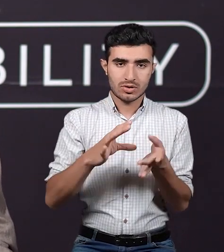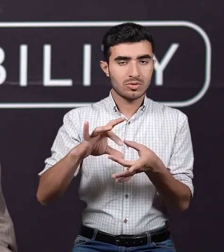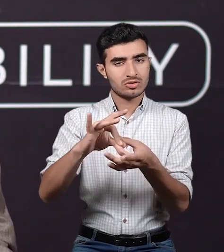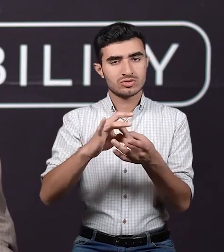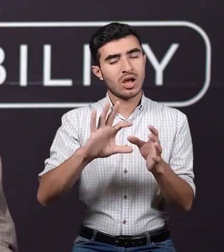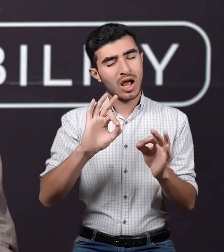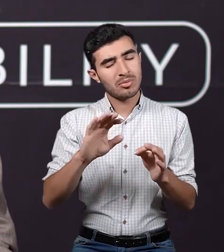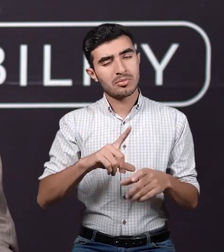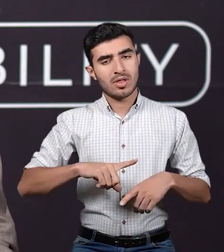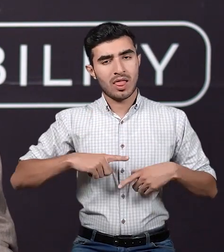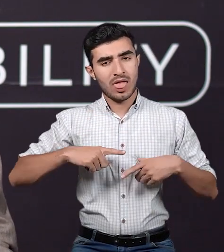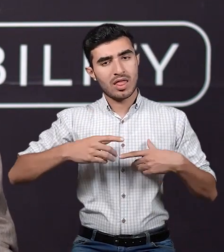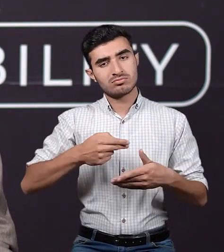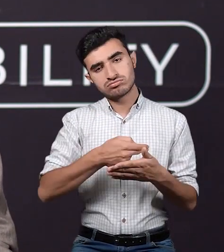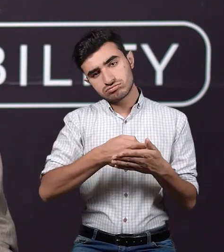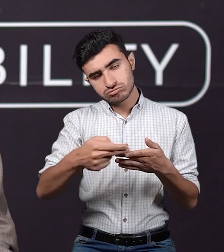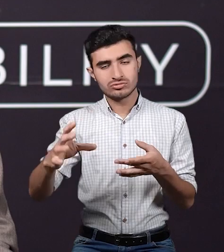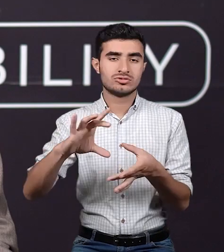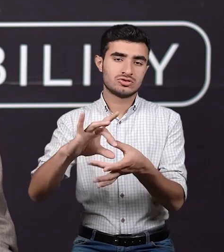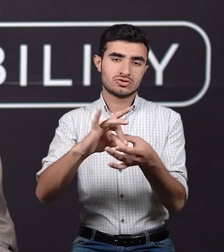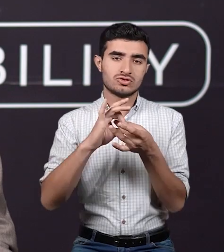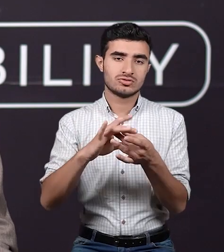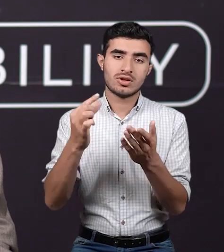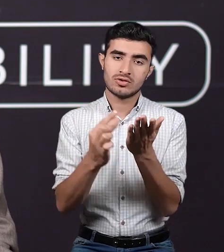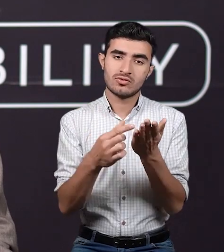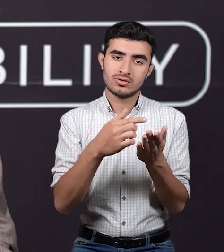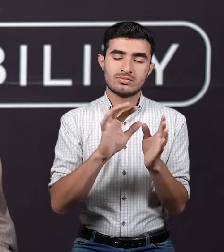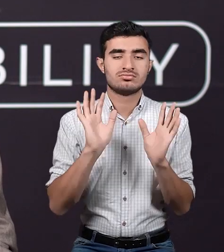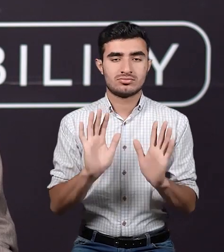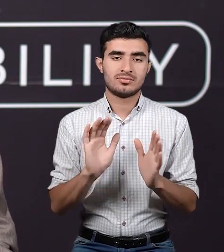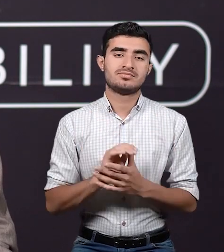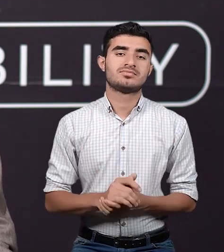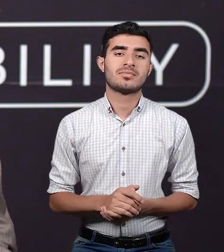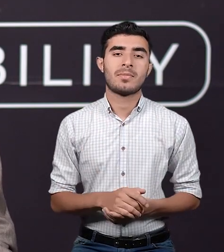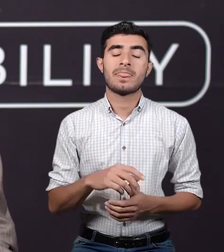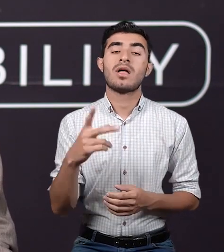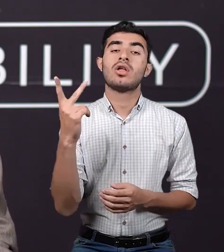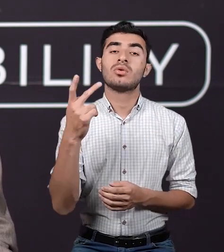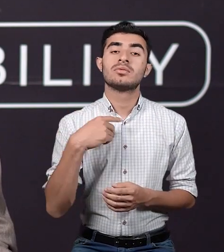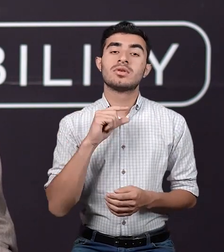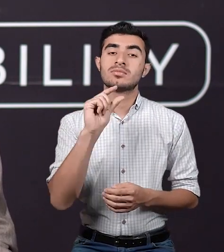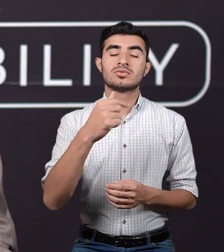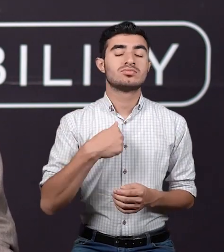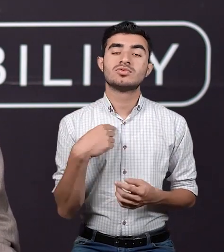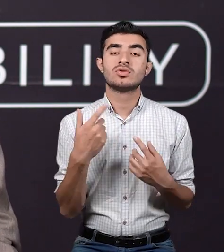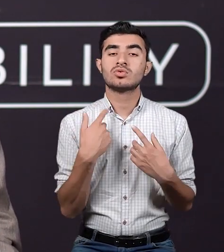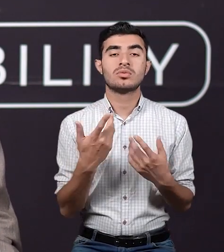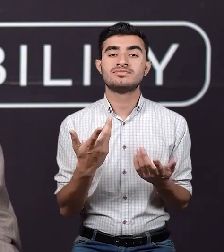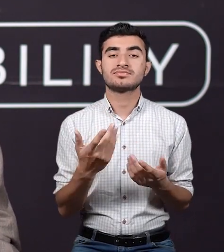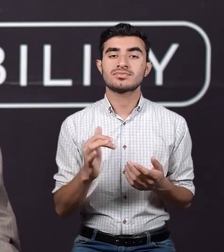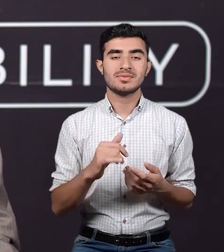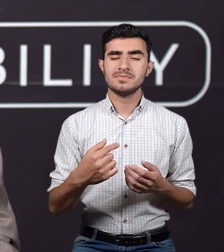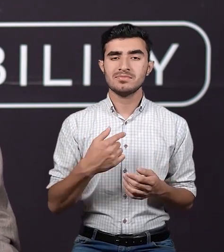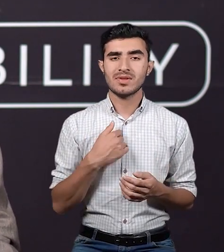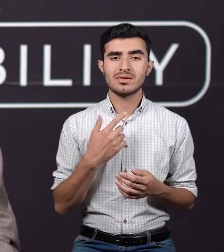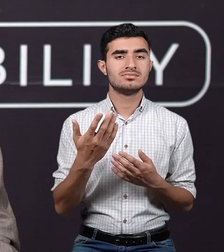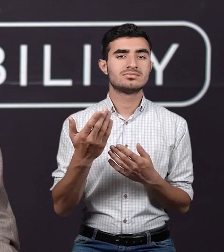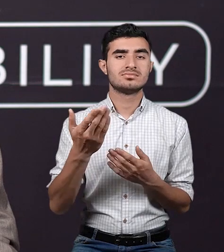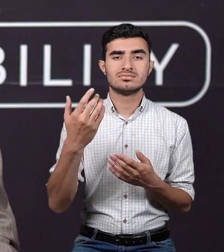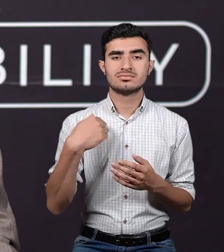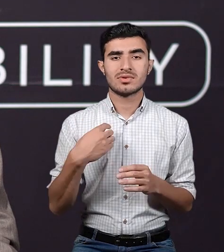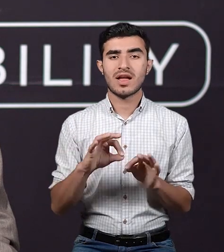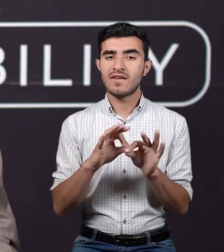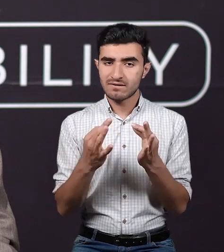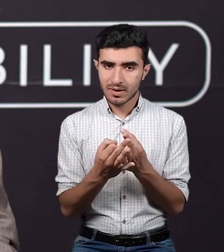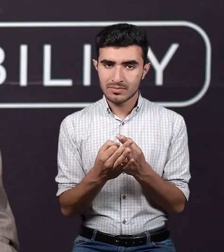کی اور کسی طور اس یونیورسٹی کے ساتھ ان کا آخر لمحہ تک تعلق رہا۔ دوسری بات جو میں اپنے بارے